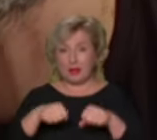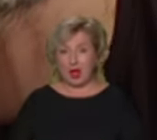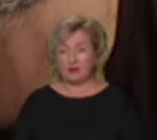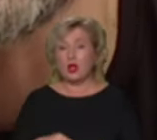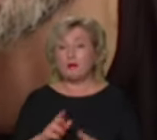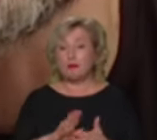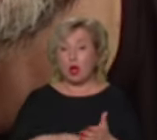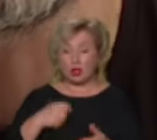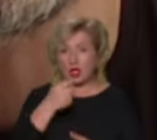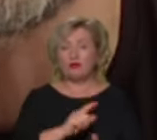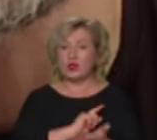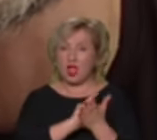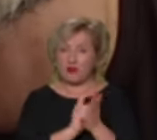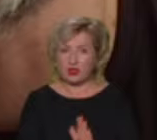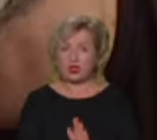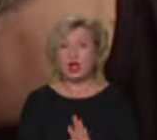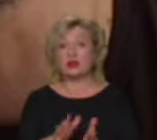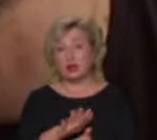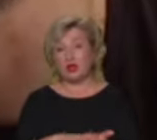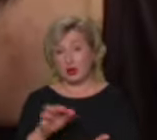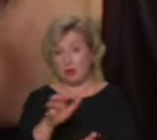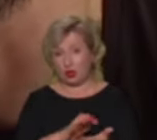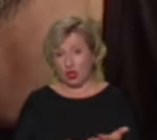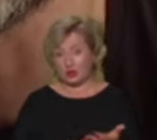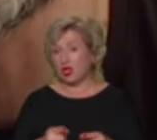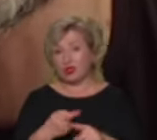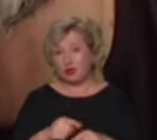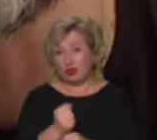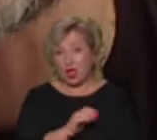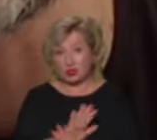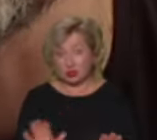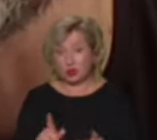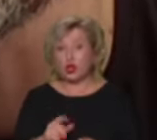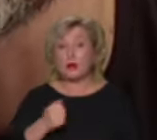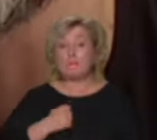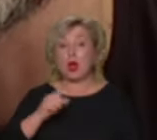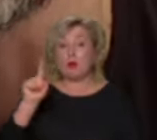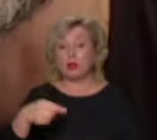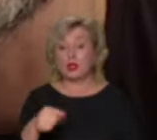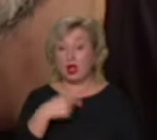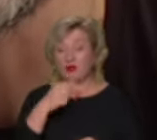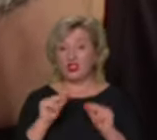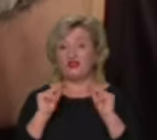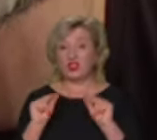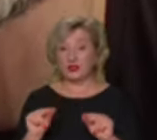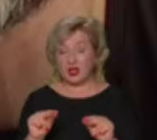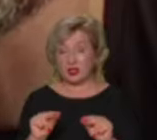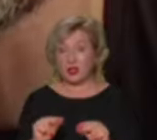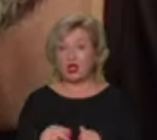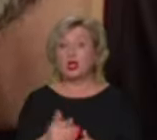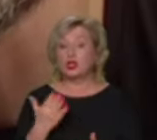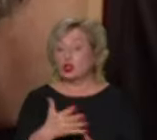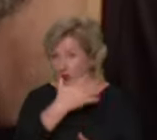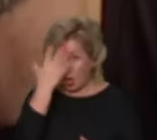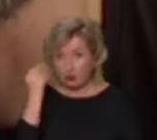як невідкладний, ну і далі по тексту. Тим не менше, цього не зроблено. Тепер щодо мобілізації. Давайте говорити відверто. А що, вже забулися,